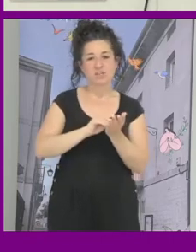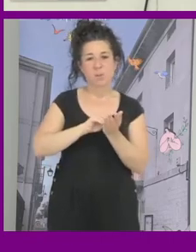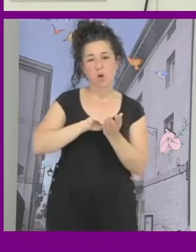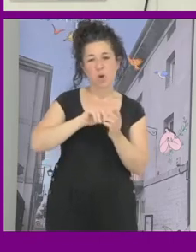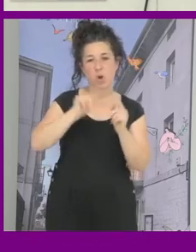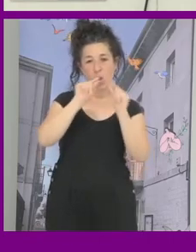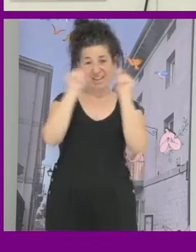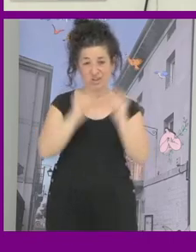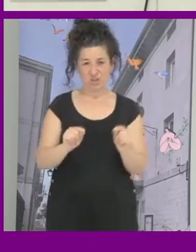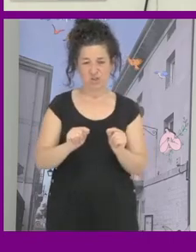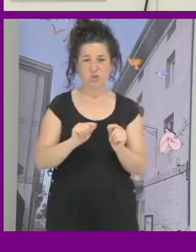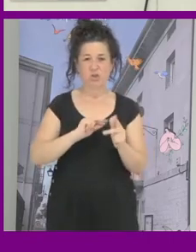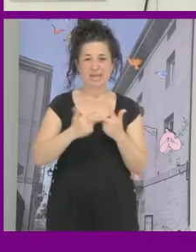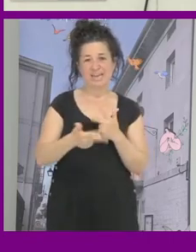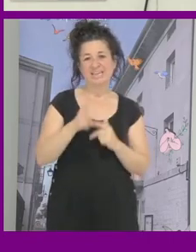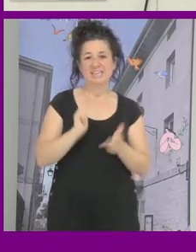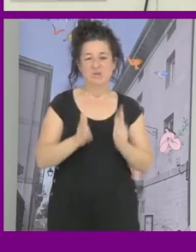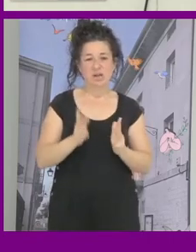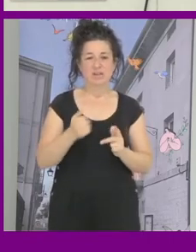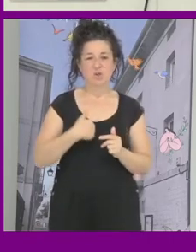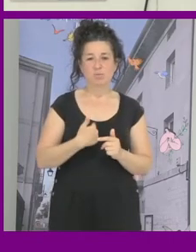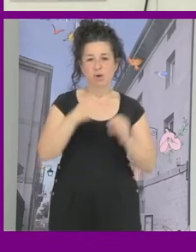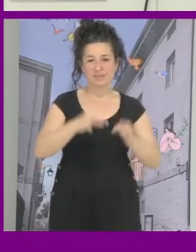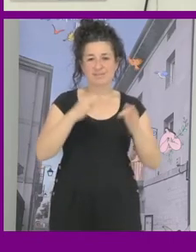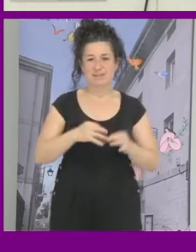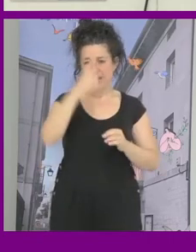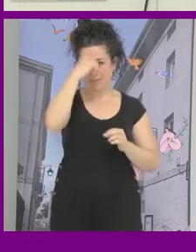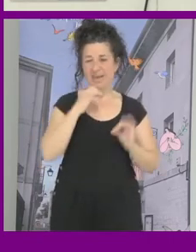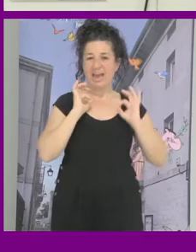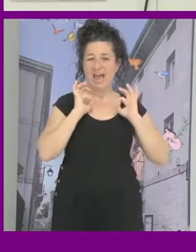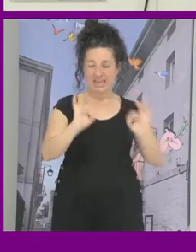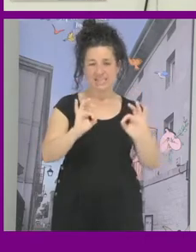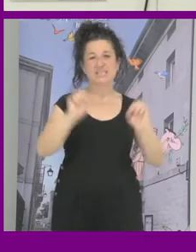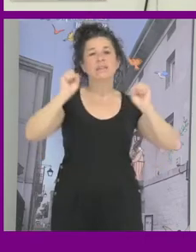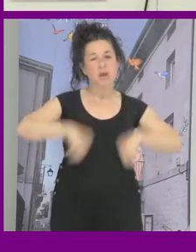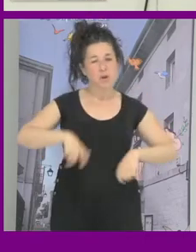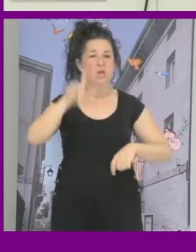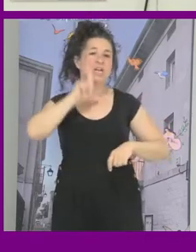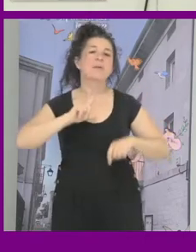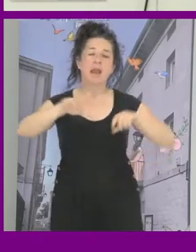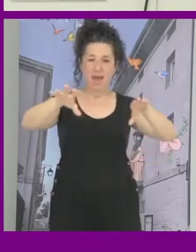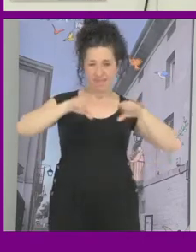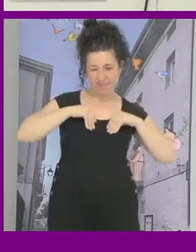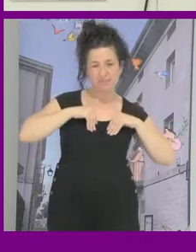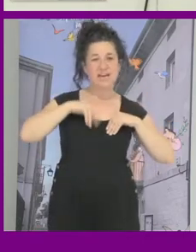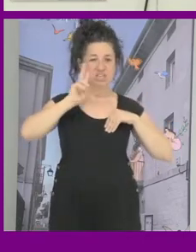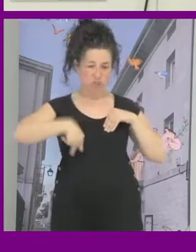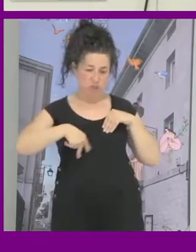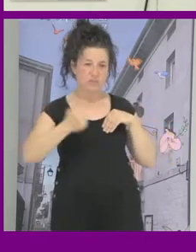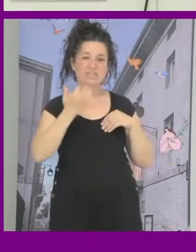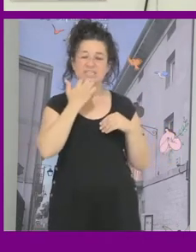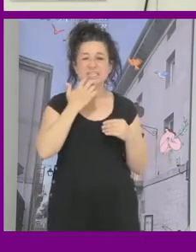daukatu oso presente, eta azken finean, ba, hori da irudia, ez? Ba, bale, ba, lesbianak onargarria gara, ba, zuriz jantzi eta eskontzen